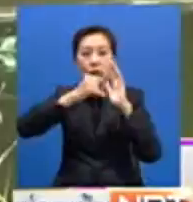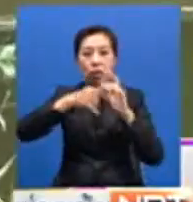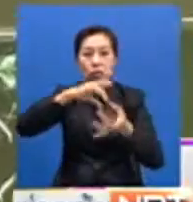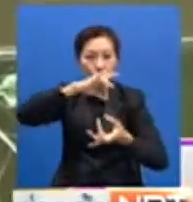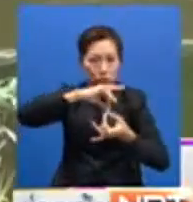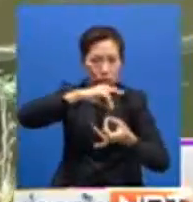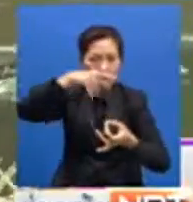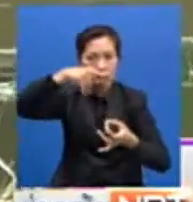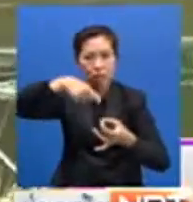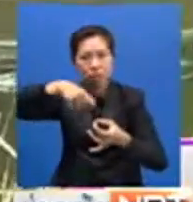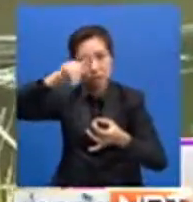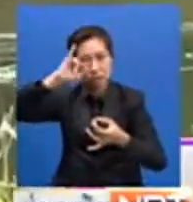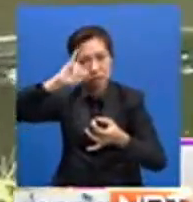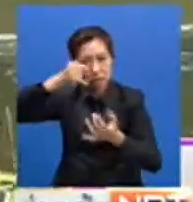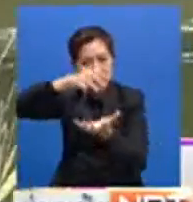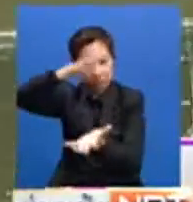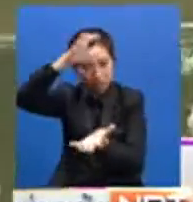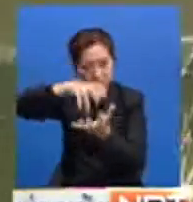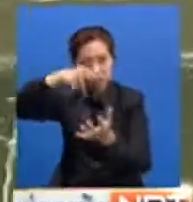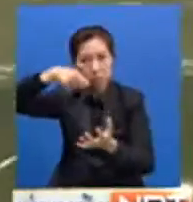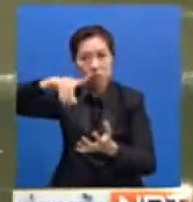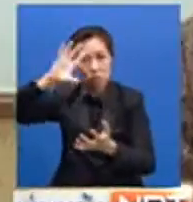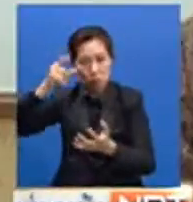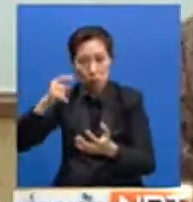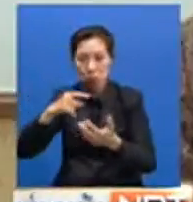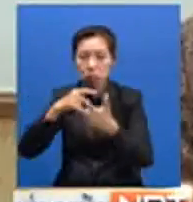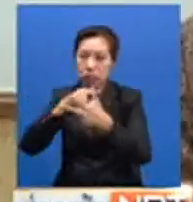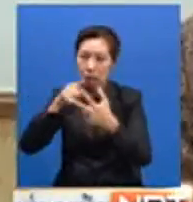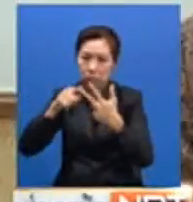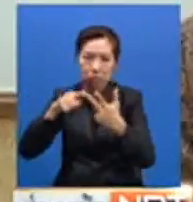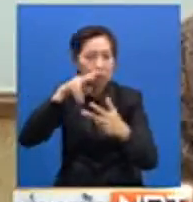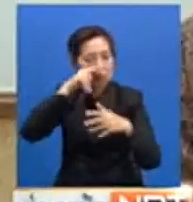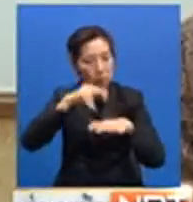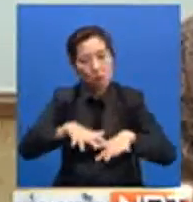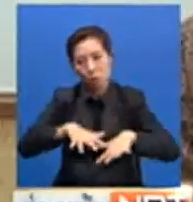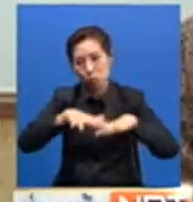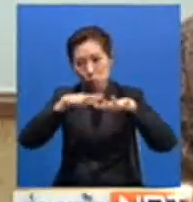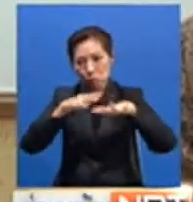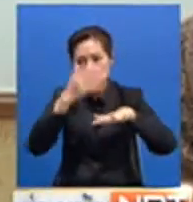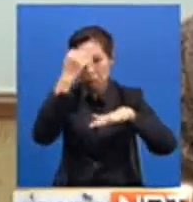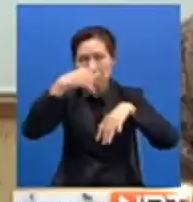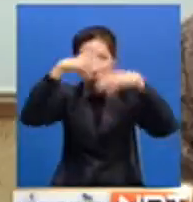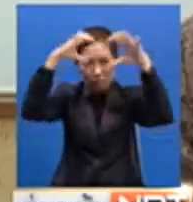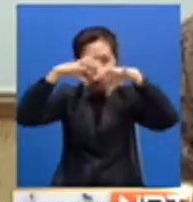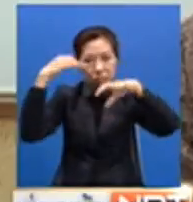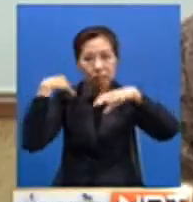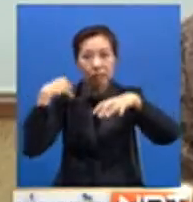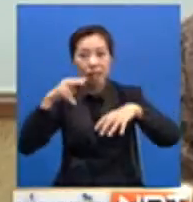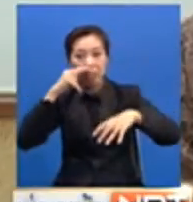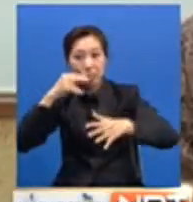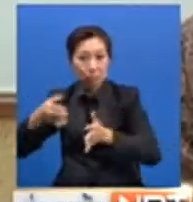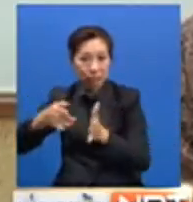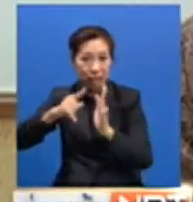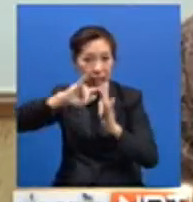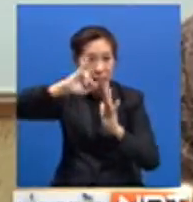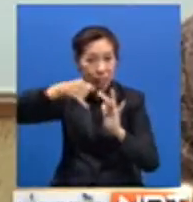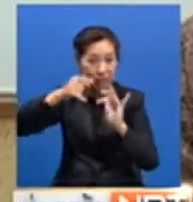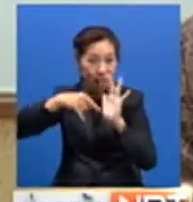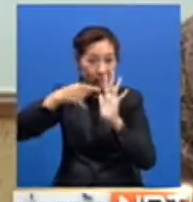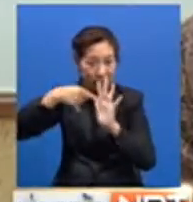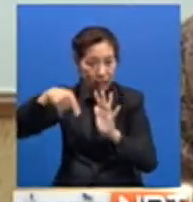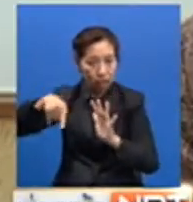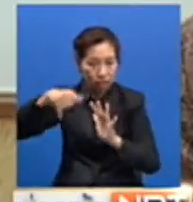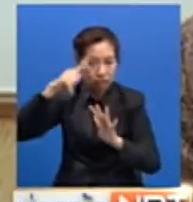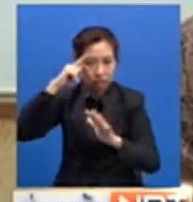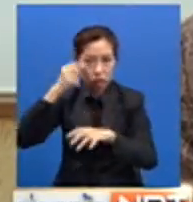สุโคทไทย พิจิ และพิสนุโลกยัพระเชิญกัน้ำท่วมค่ะส่นกรณีแ่น้เจาพระยะ เออล้นตลิงเข้าท่วมบางพื้ที่ข